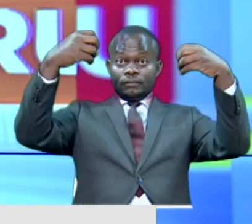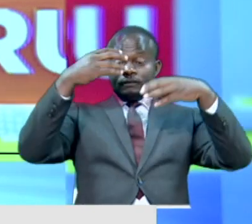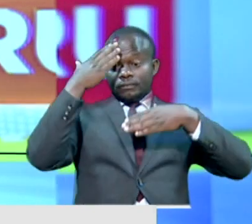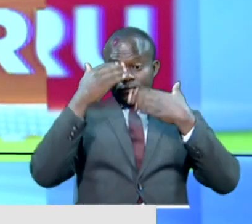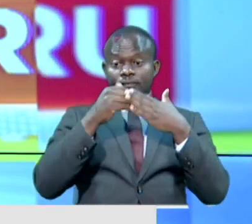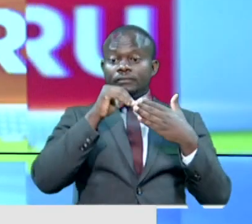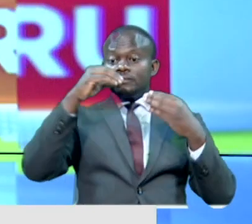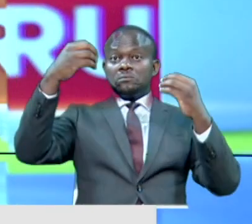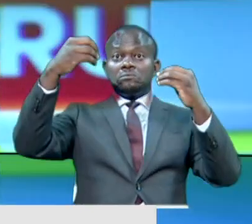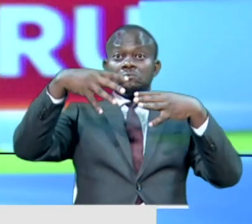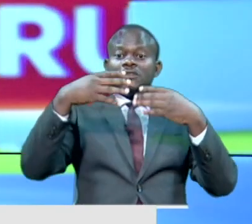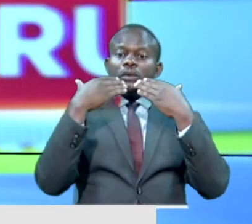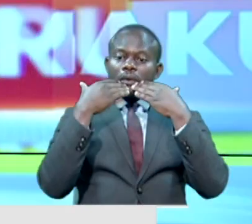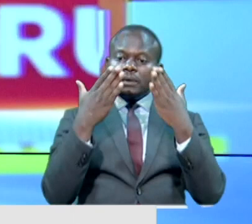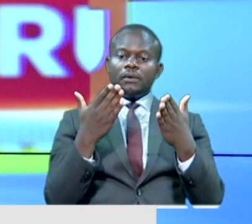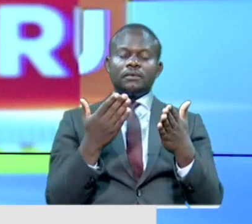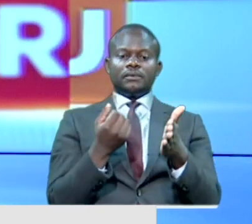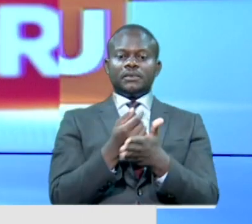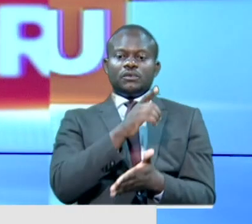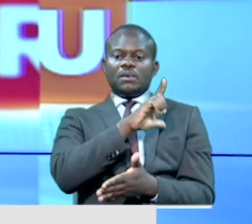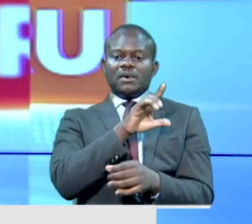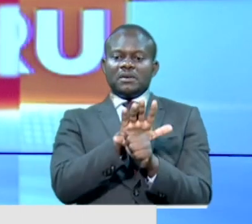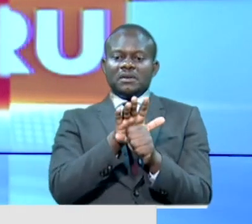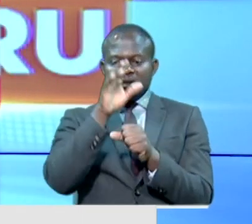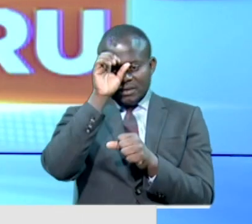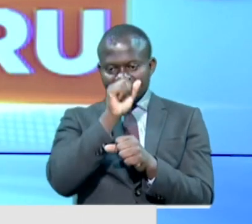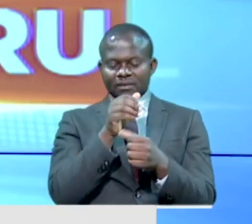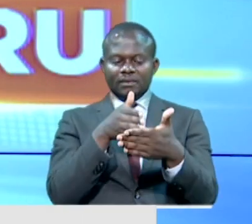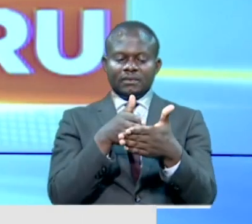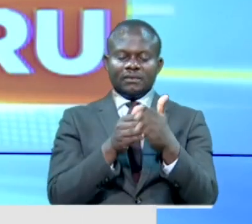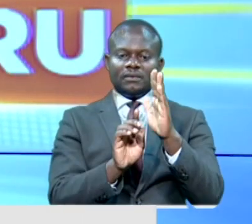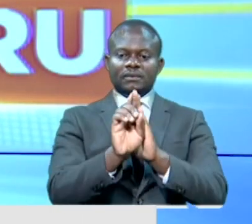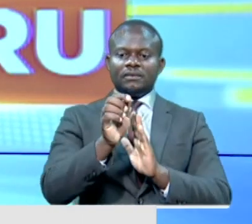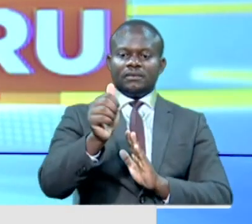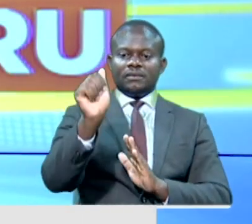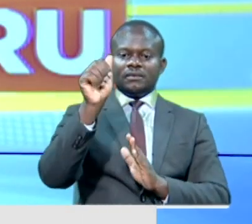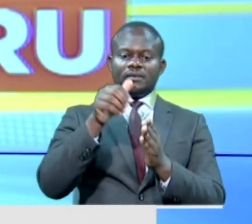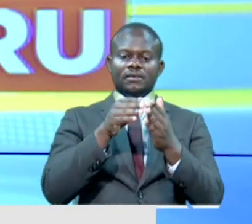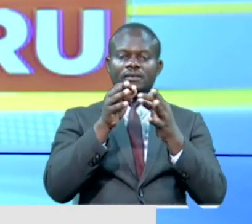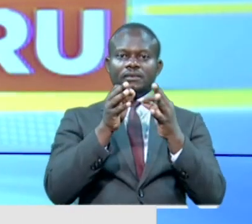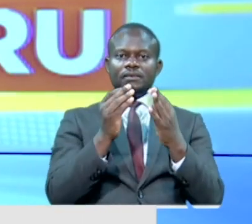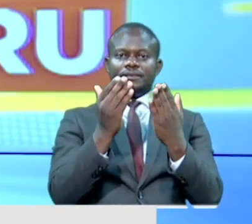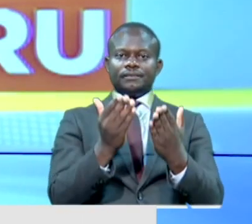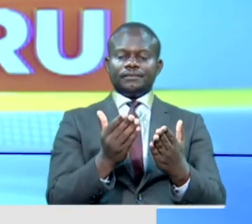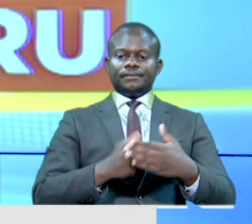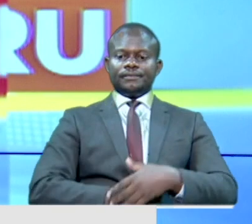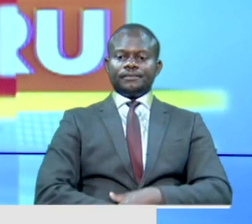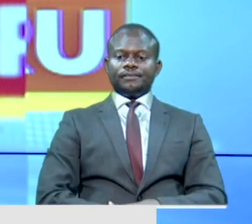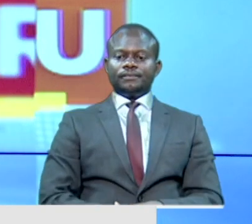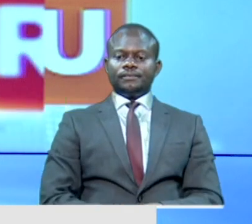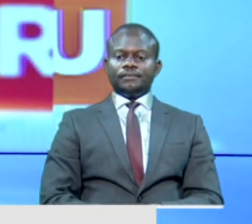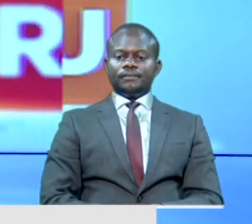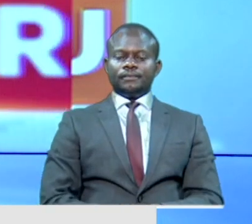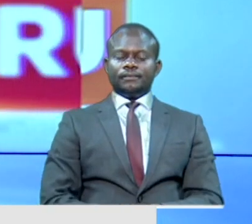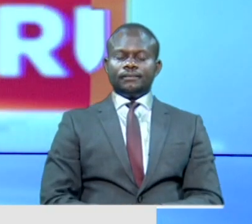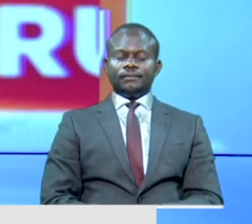muriro bafite hari amahirwe menshi babura bikadindiza iterambere ryabo ni inkuru ya umurerwa media afatanije na Jean-Marie